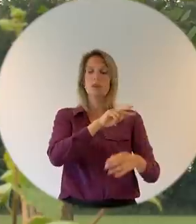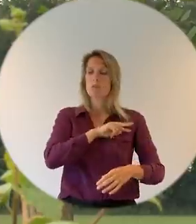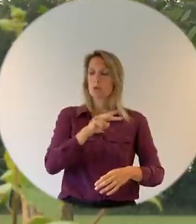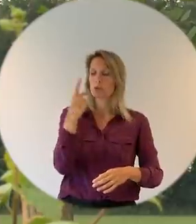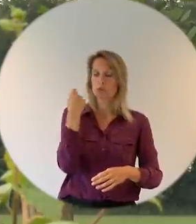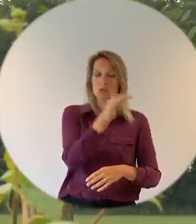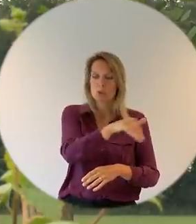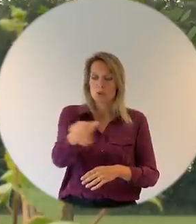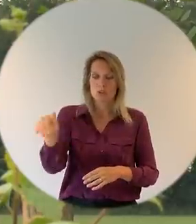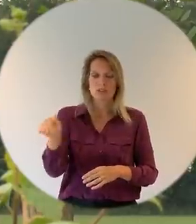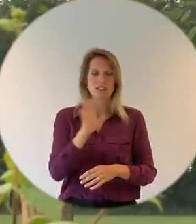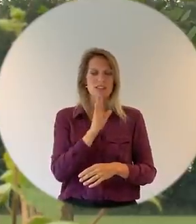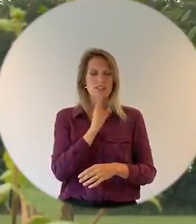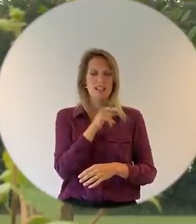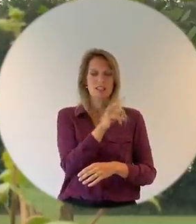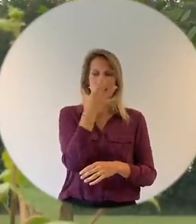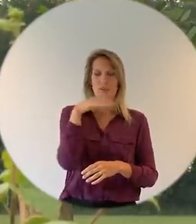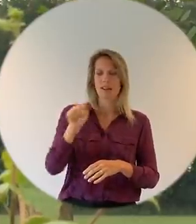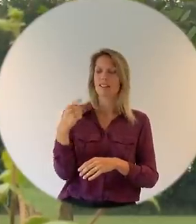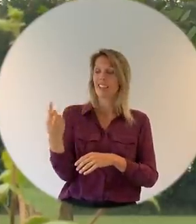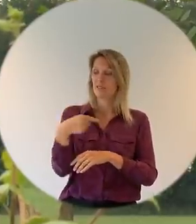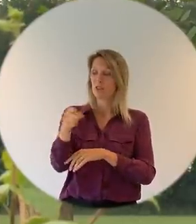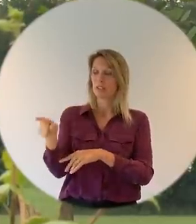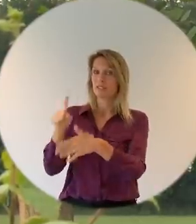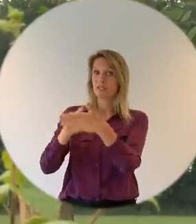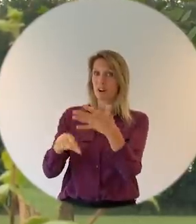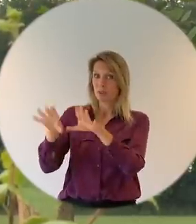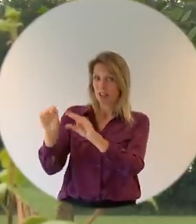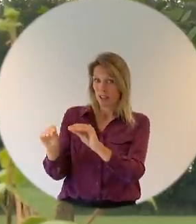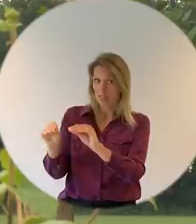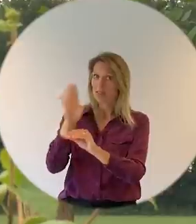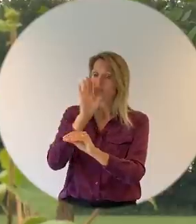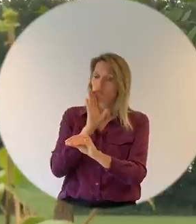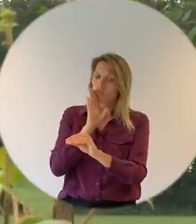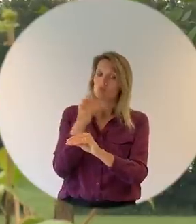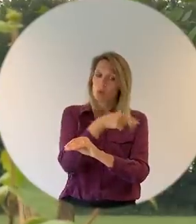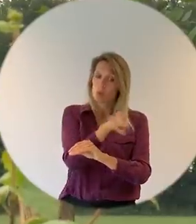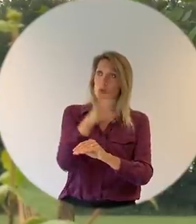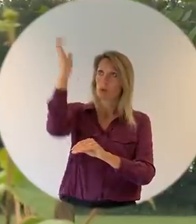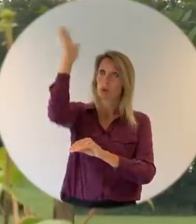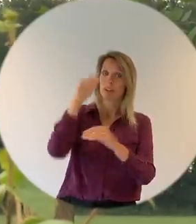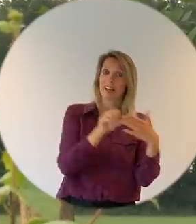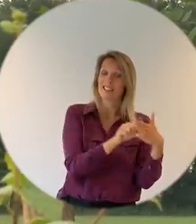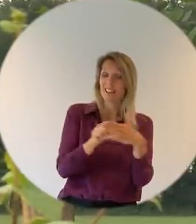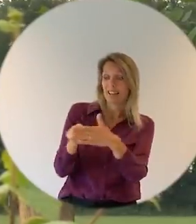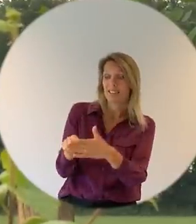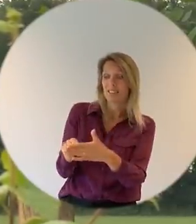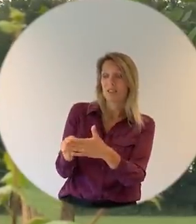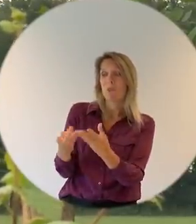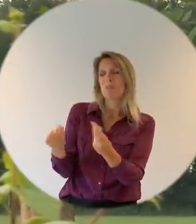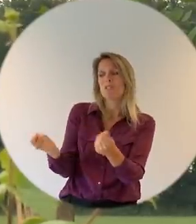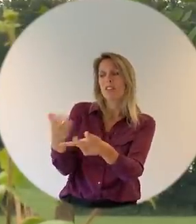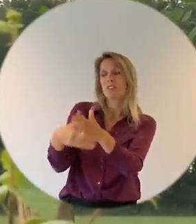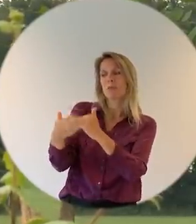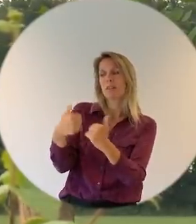zusters, wanneer u merkt dat een van u een misstap heeft begaan, moet u, die door de geest geleid wordt, hem zachtmoedig weer op het rechte